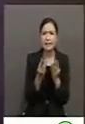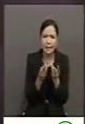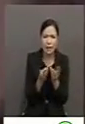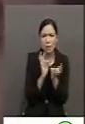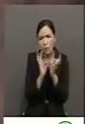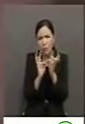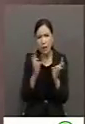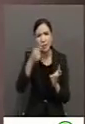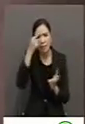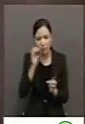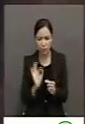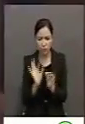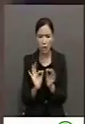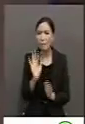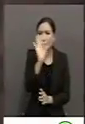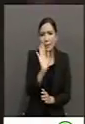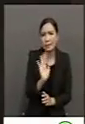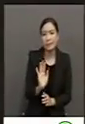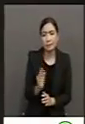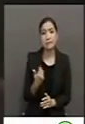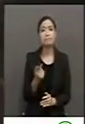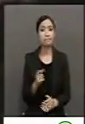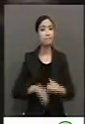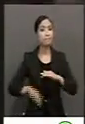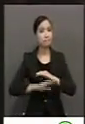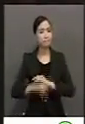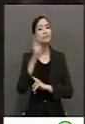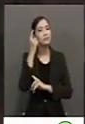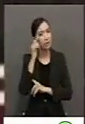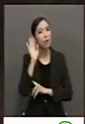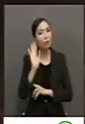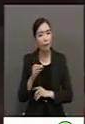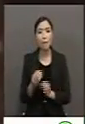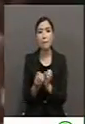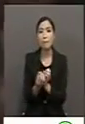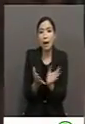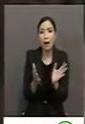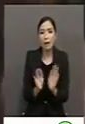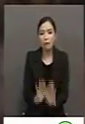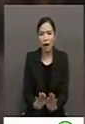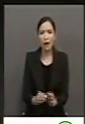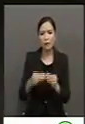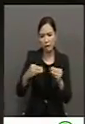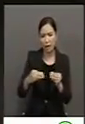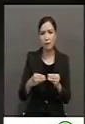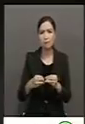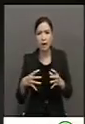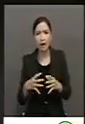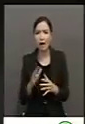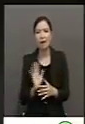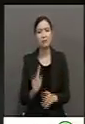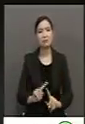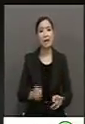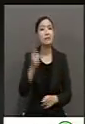ไม่พบเขม่าวดินปืนที่จุดนี้แต่อย่างใดเบื้องต้นเจ้าหน้าที่สันนิษฐานว่าไม่ใช่การวางระเบิดหรือประทัดยักษ์ใดๆทั้งสิ้น